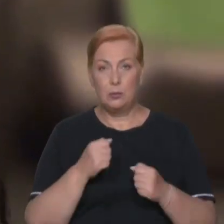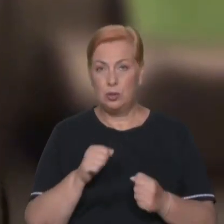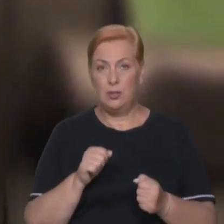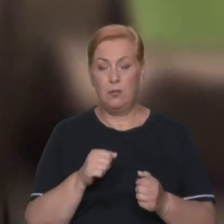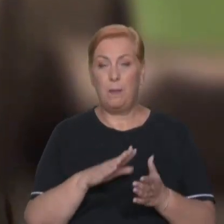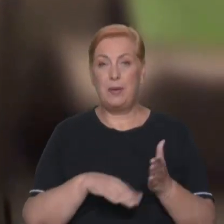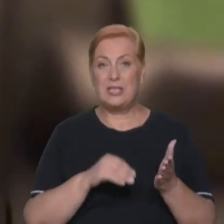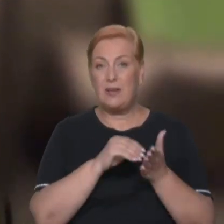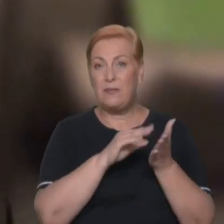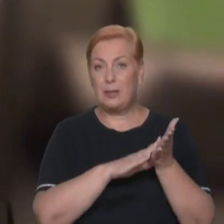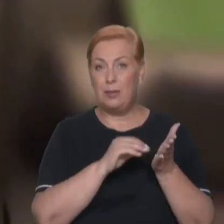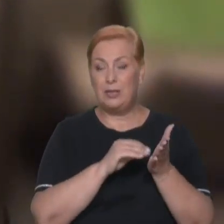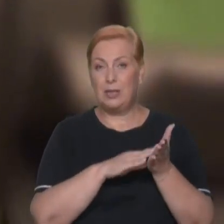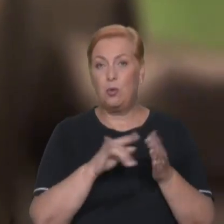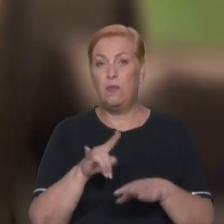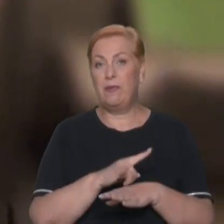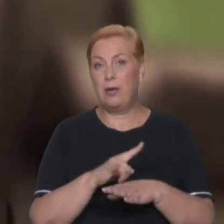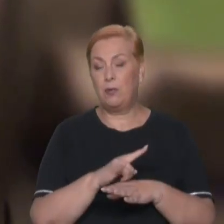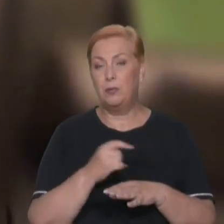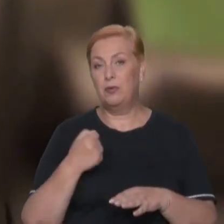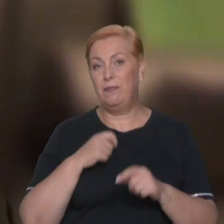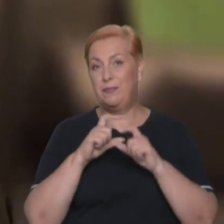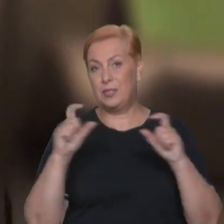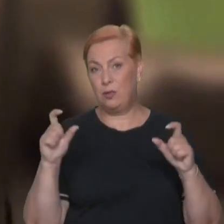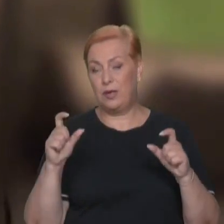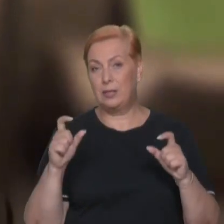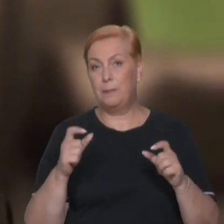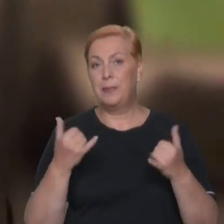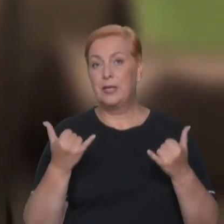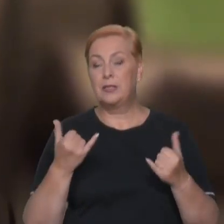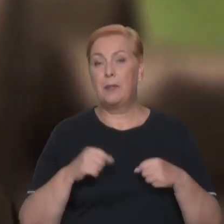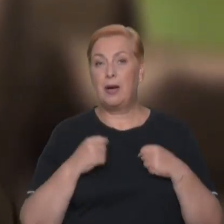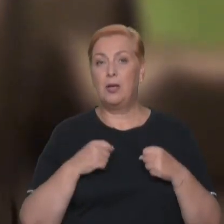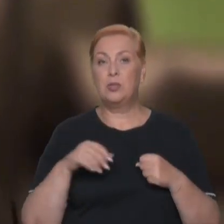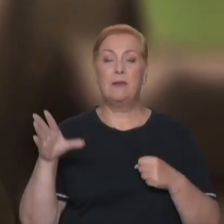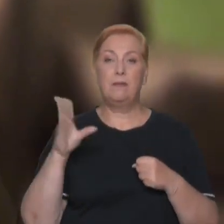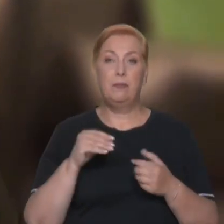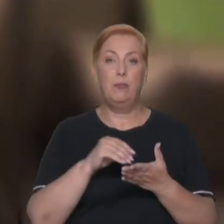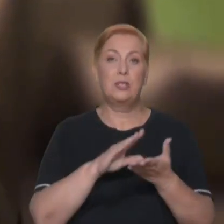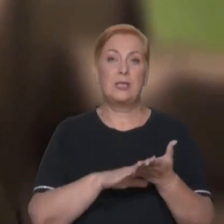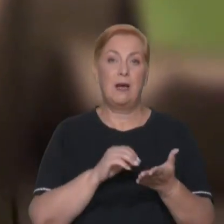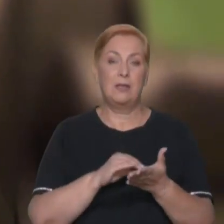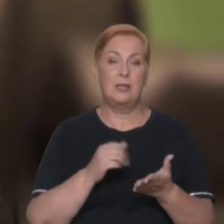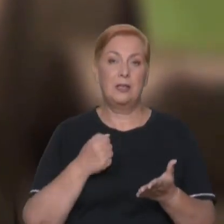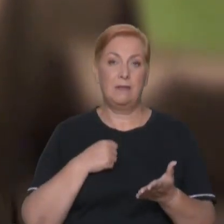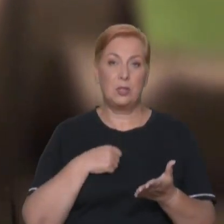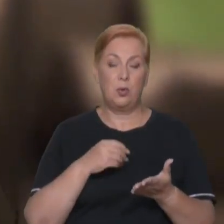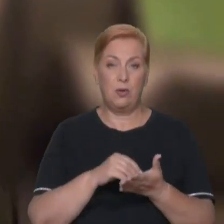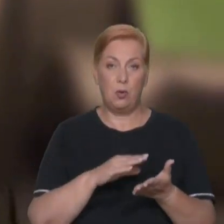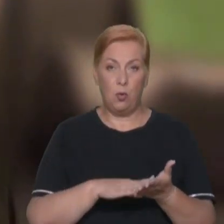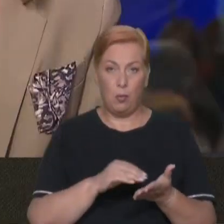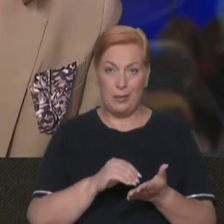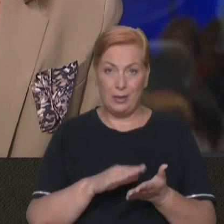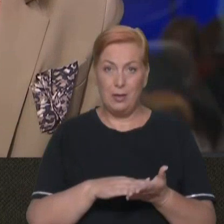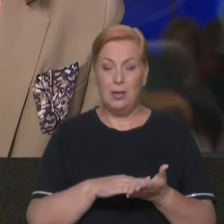сьогодні вони всіх масово намагаються поставити на військовий облік сьогодні вони всіх масово намагаються пропустити через фейкову медичній комісії